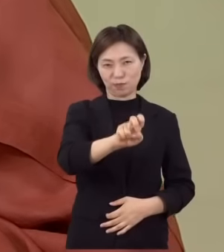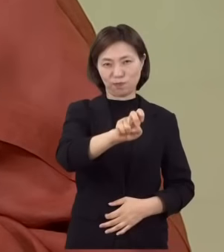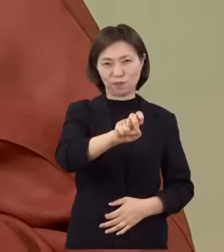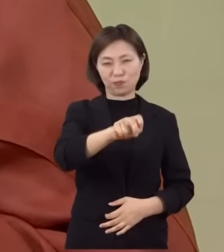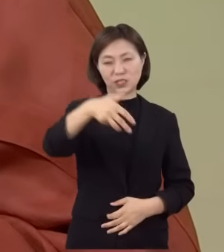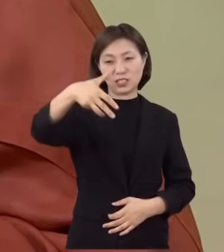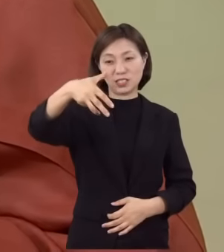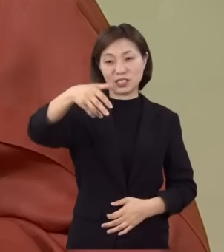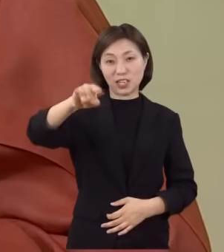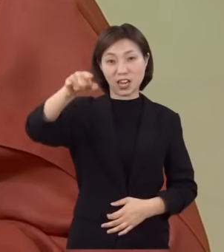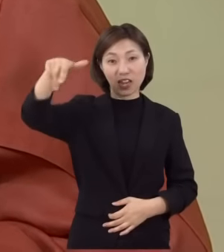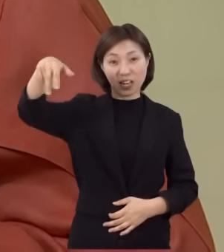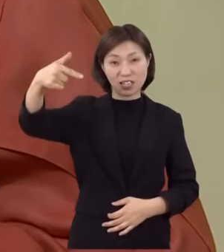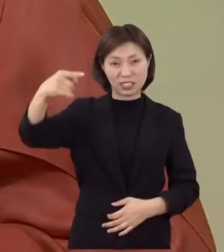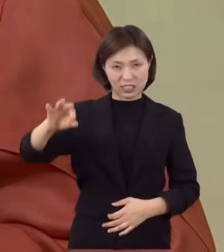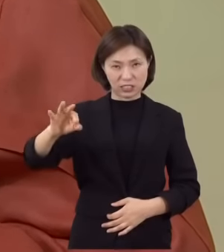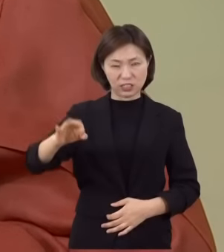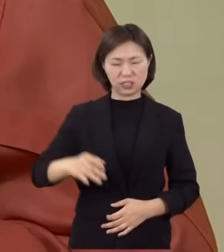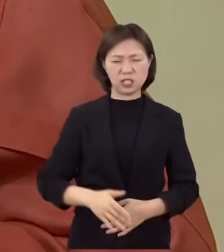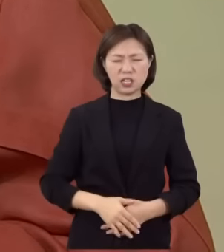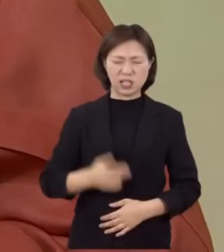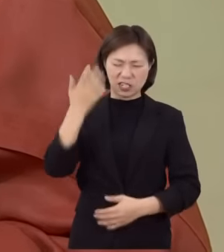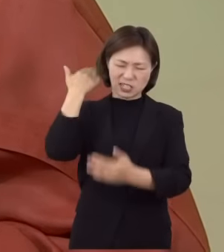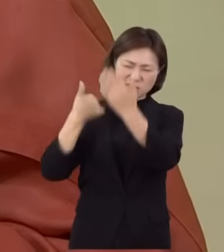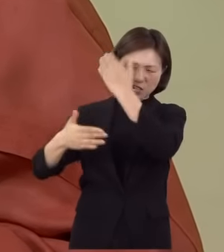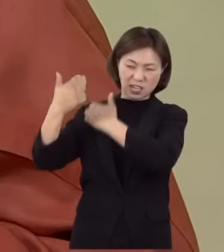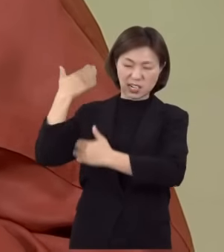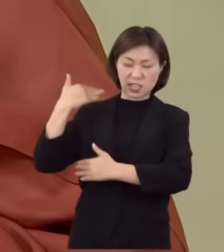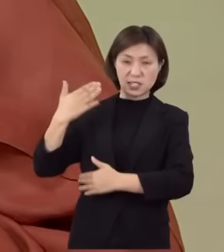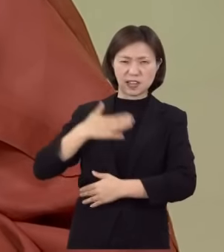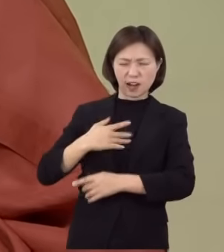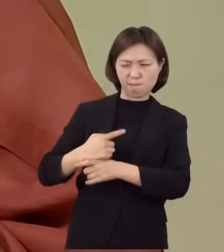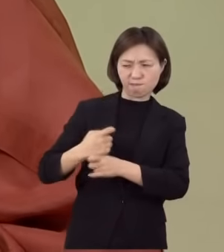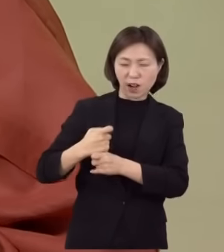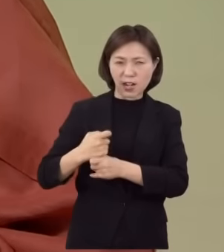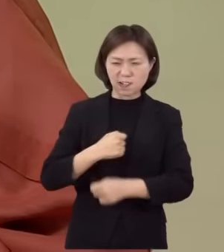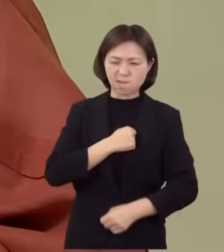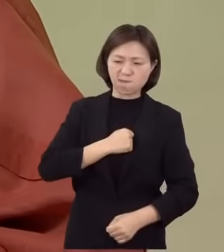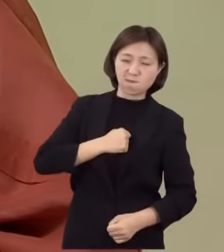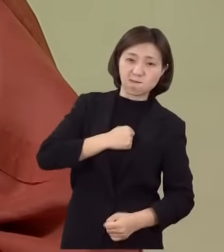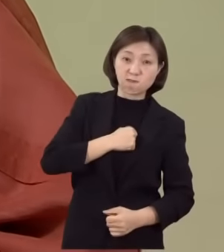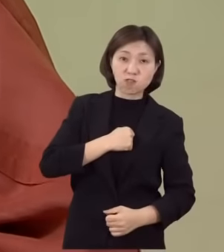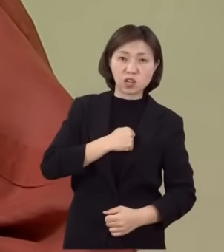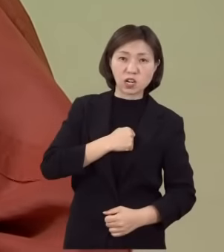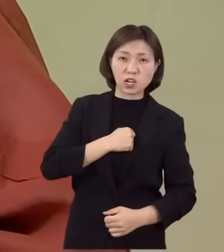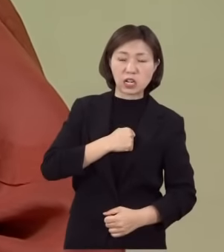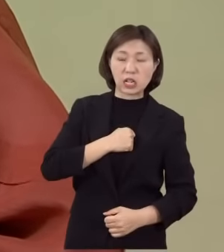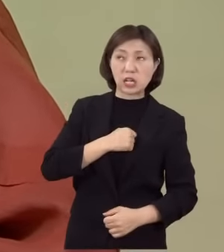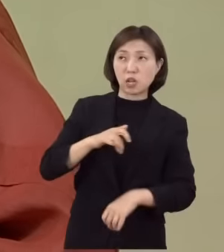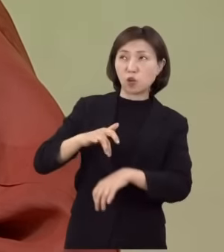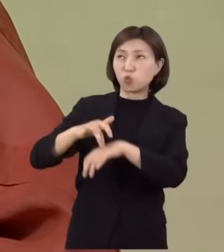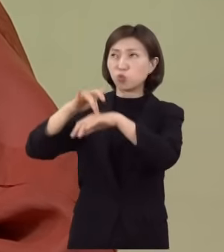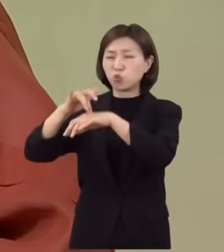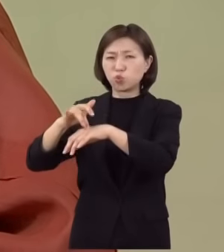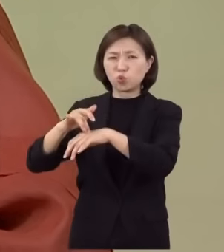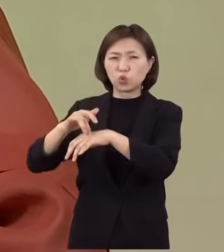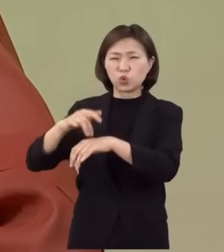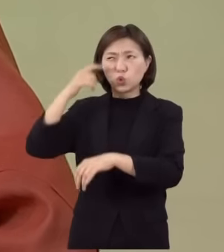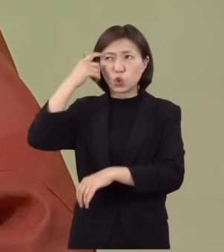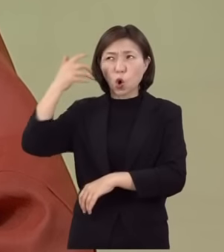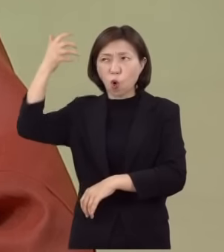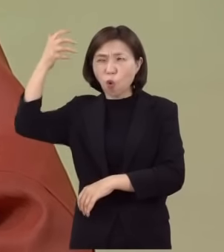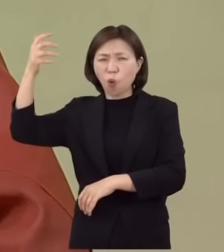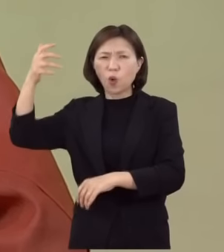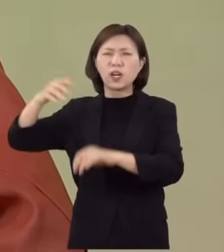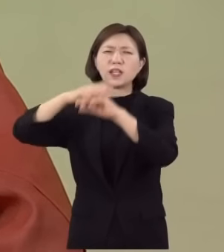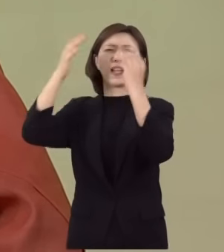얽힌 나와 원한을 가진 빚쟁이 그런 영가 귀신들을 다 포함해서